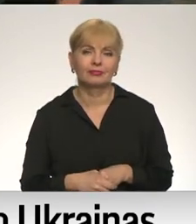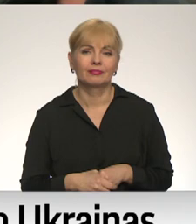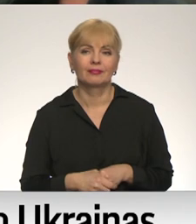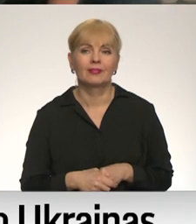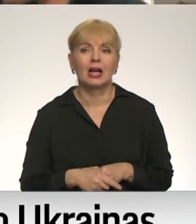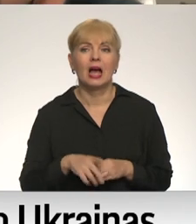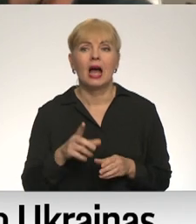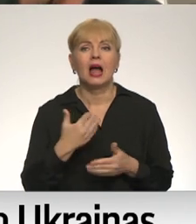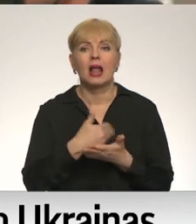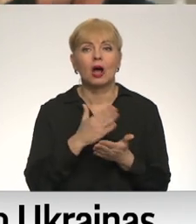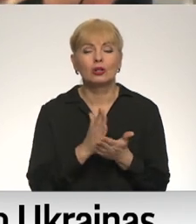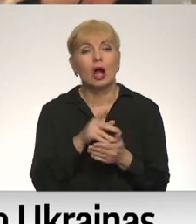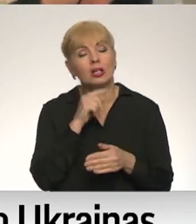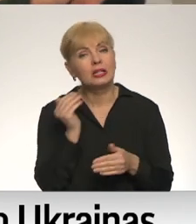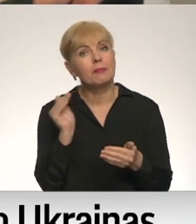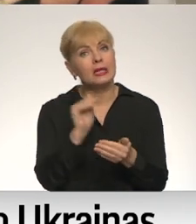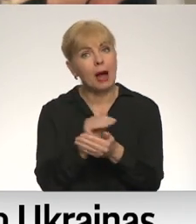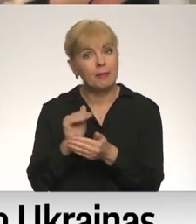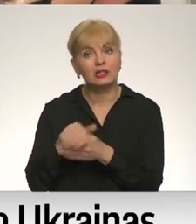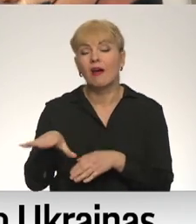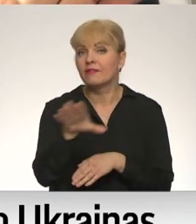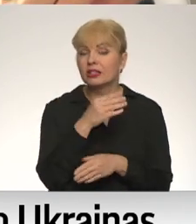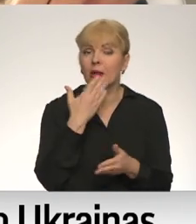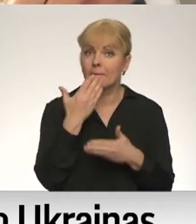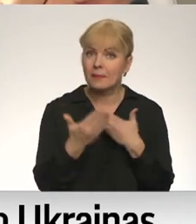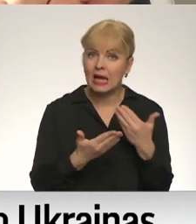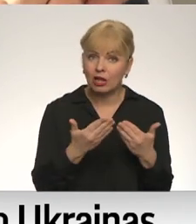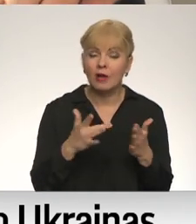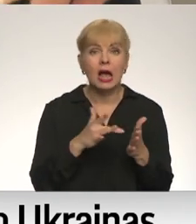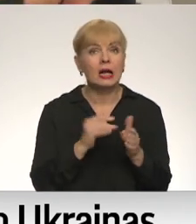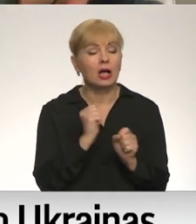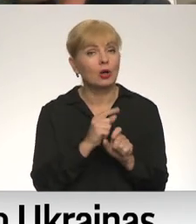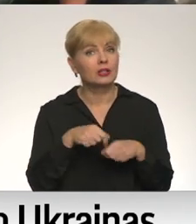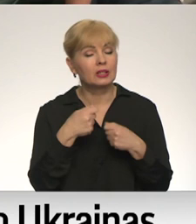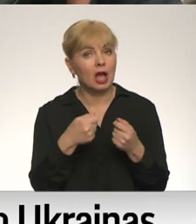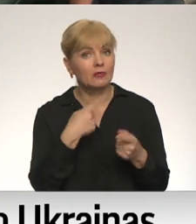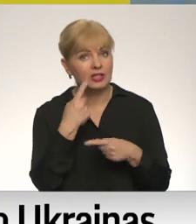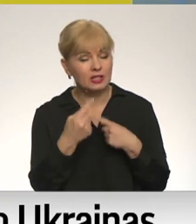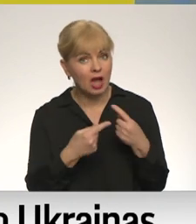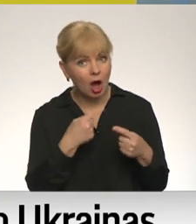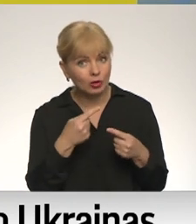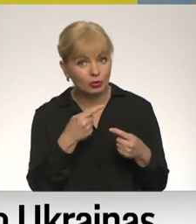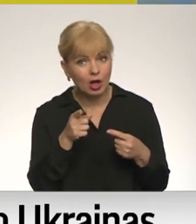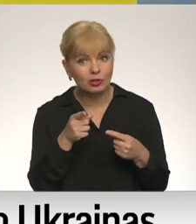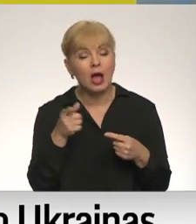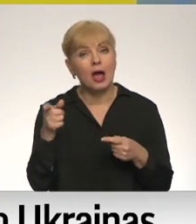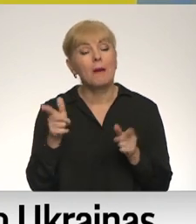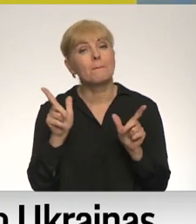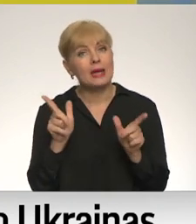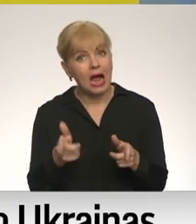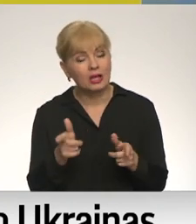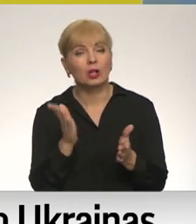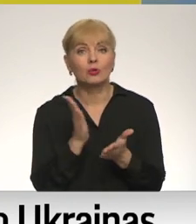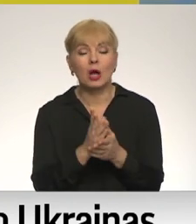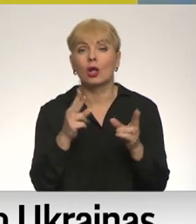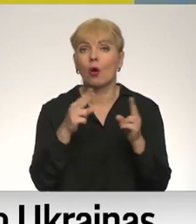Vairums atnākušo vēlas iepazīties ar visiem piedāvājumiem, bet ja ar kādu darba devēju sarunu ievirzījusies vēlamā gultnē, notiek kontaktu